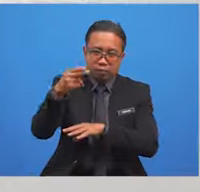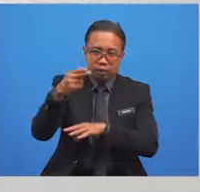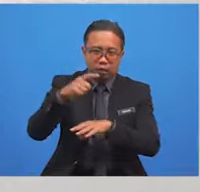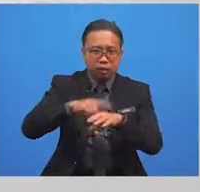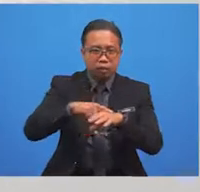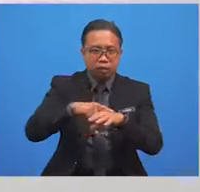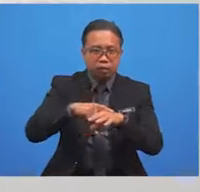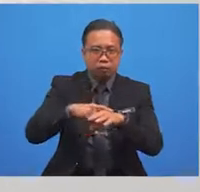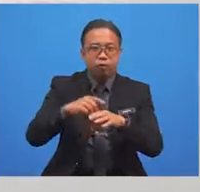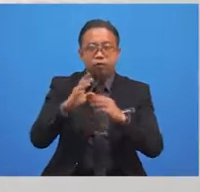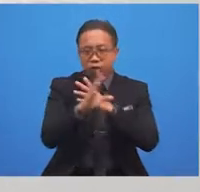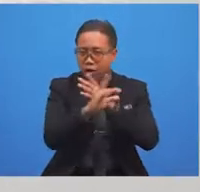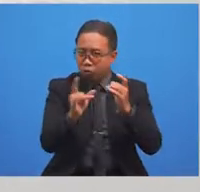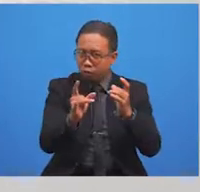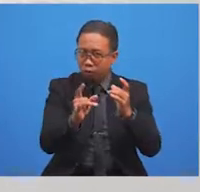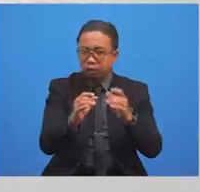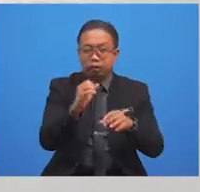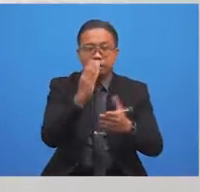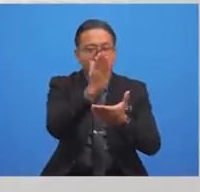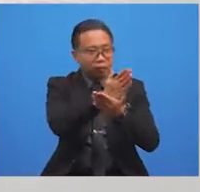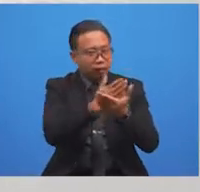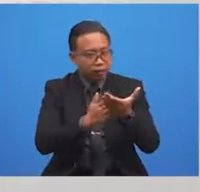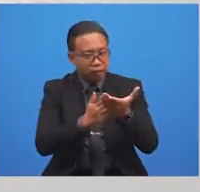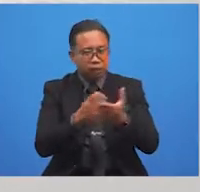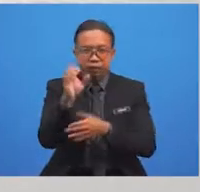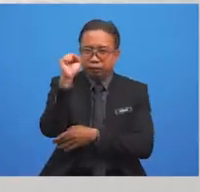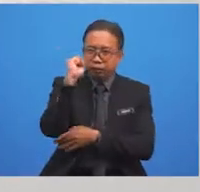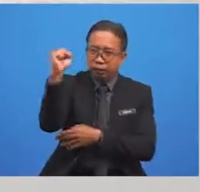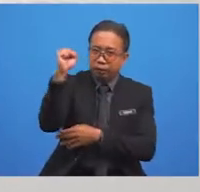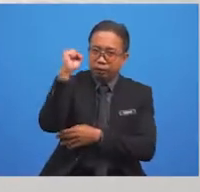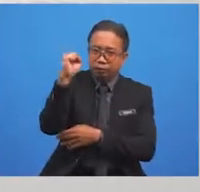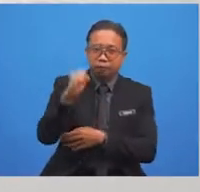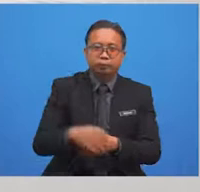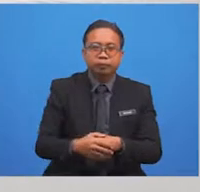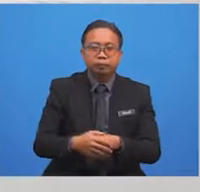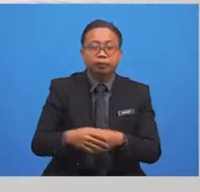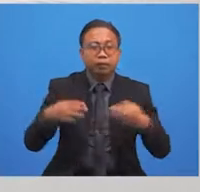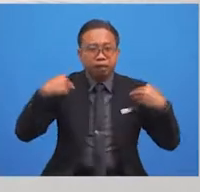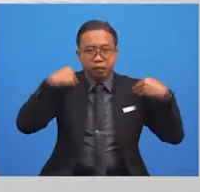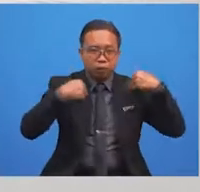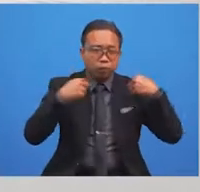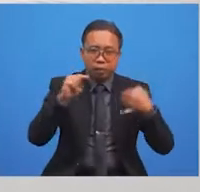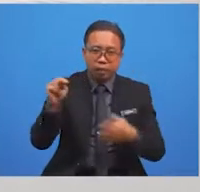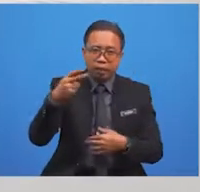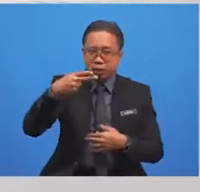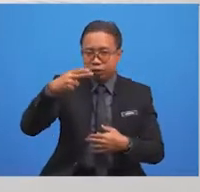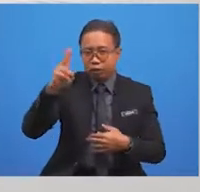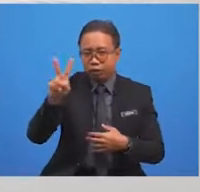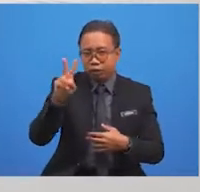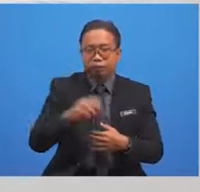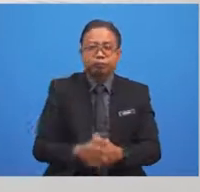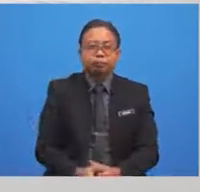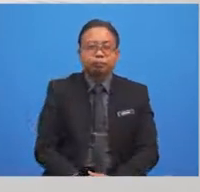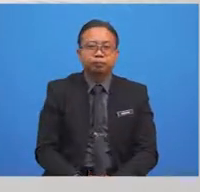Kinabatangan, Tabin dan Tengah Sabah. Gajah ini merupakan hidupan herbivore. Selain